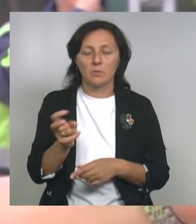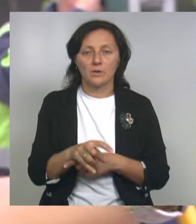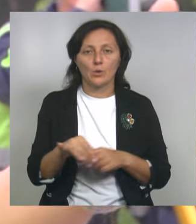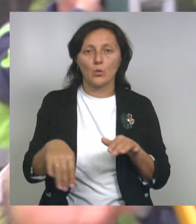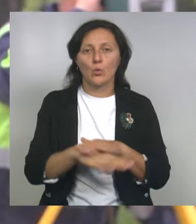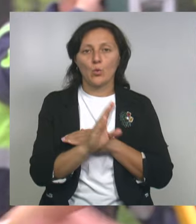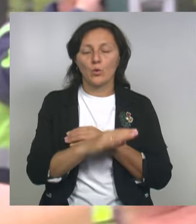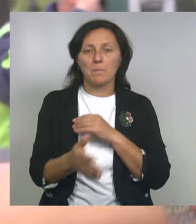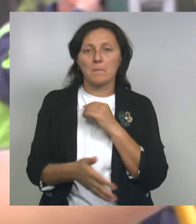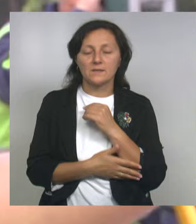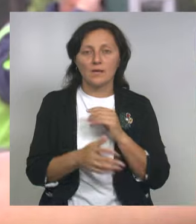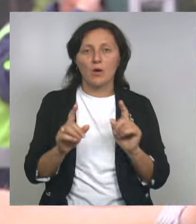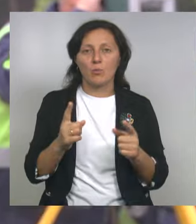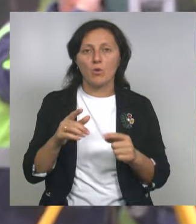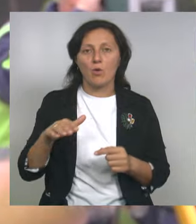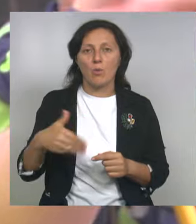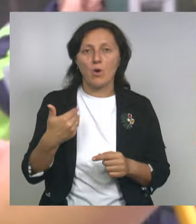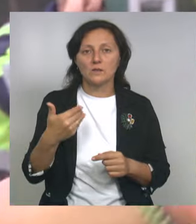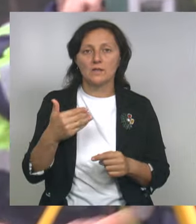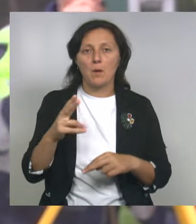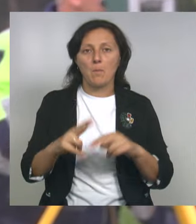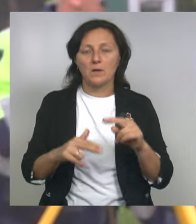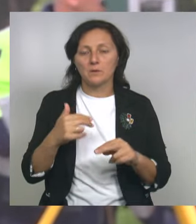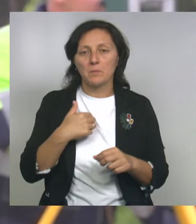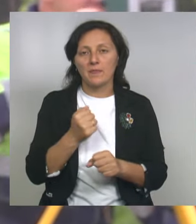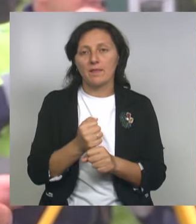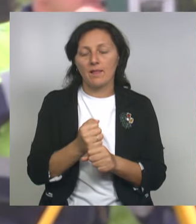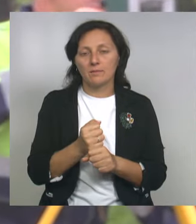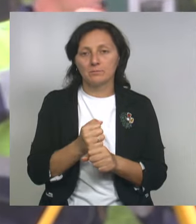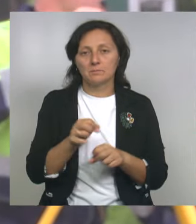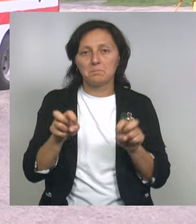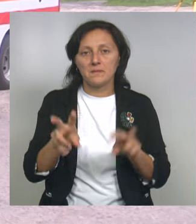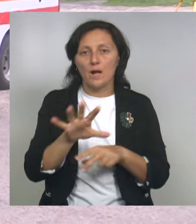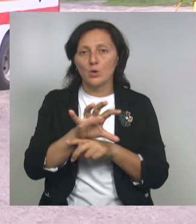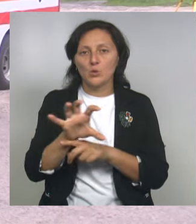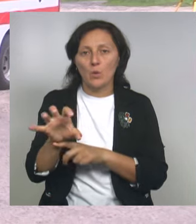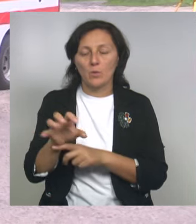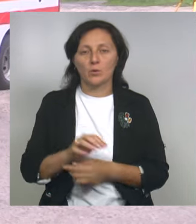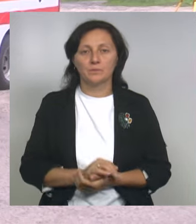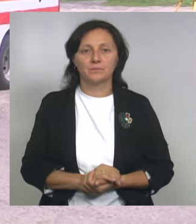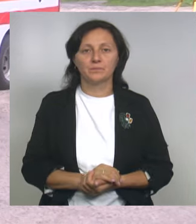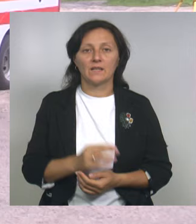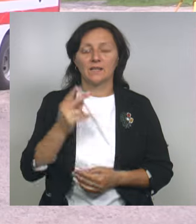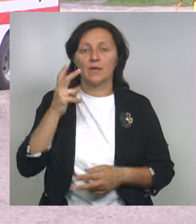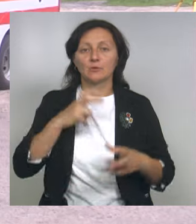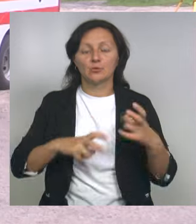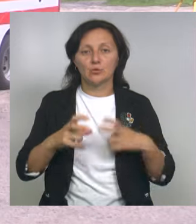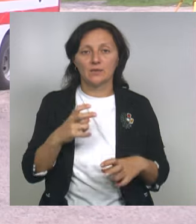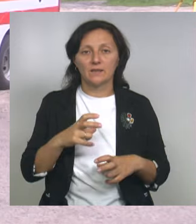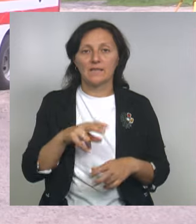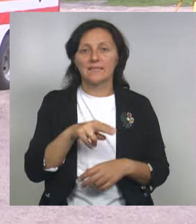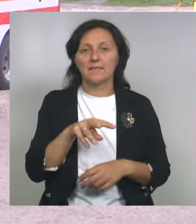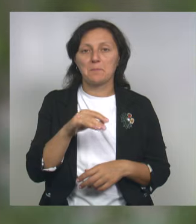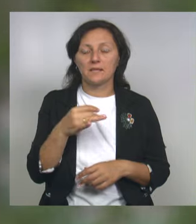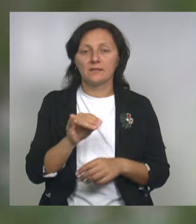что потом, после построенной дороги, мы уже делаем исполнительную съемку готового объекта. Для студентов-стажеров Дмитрий Полянчев –